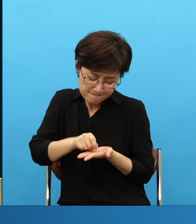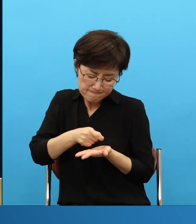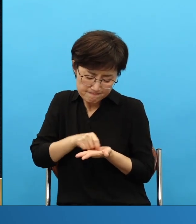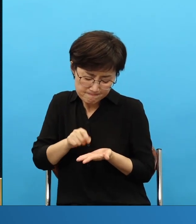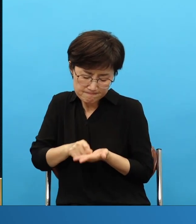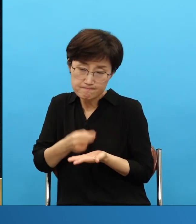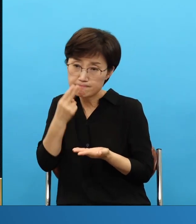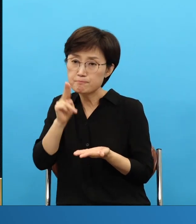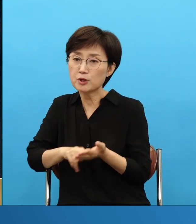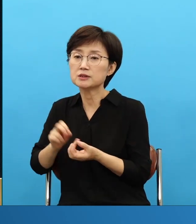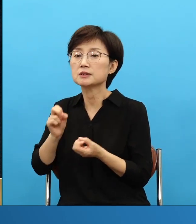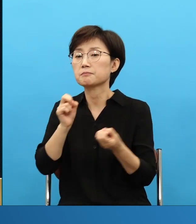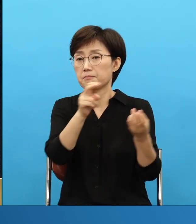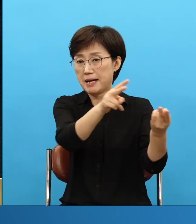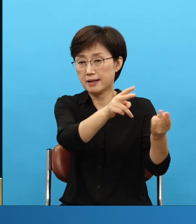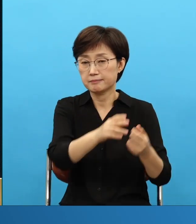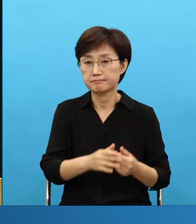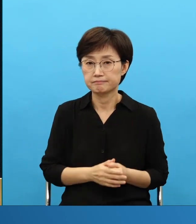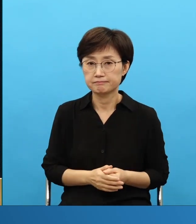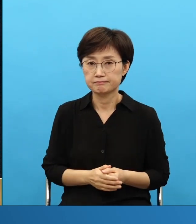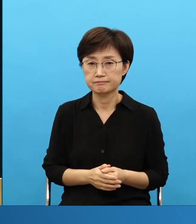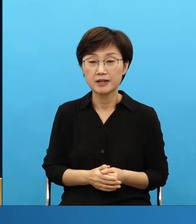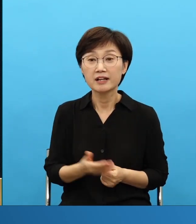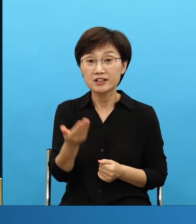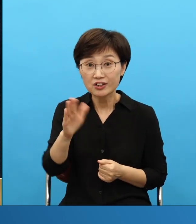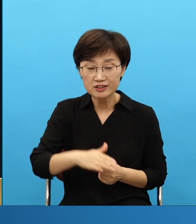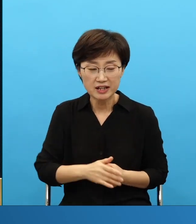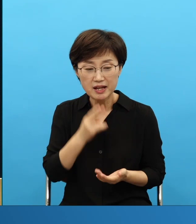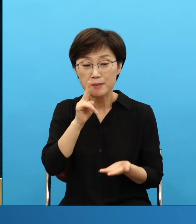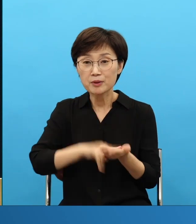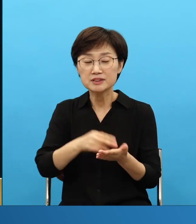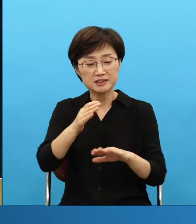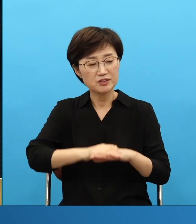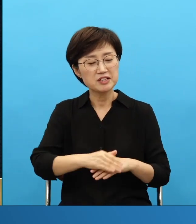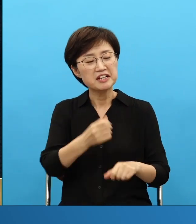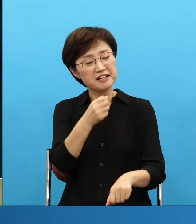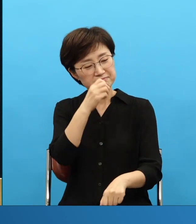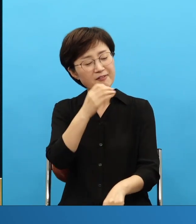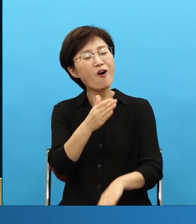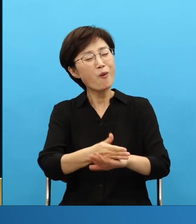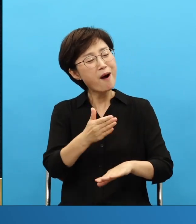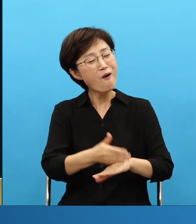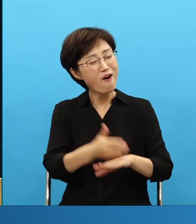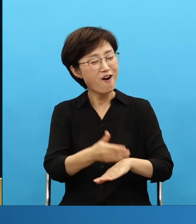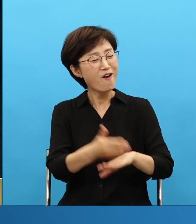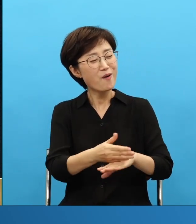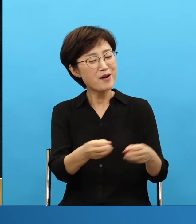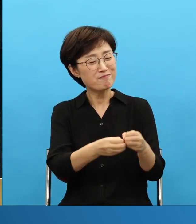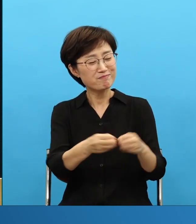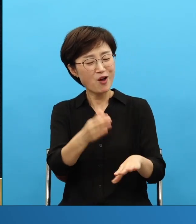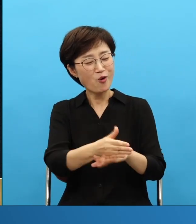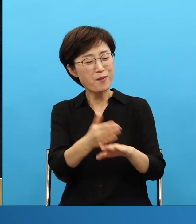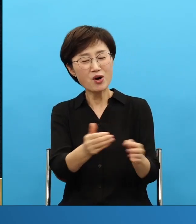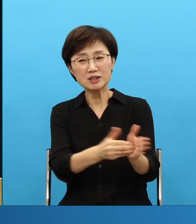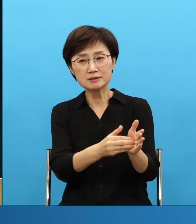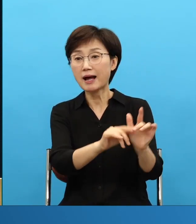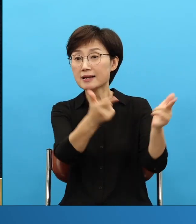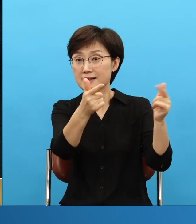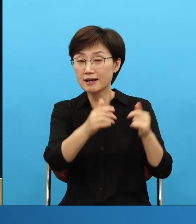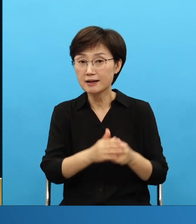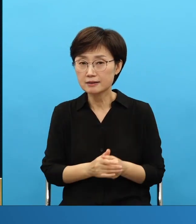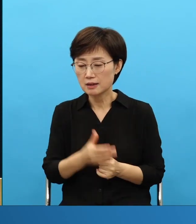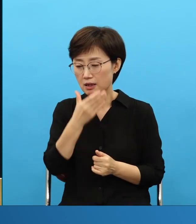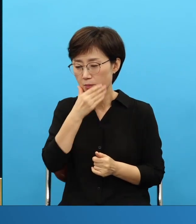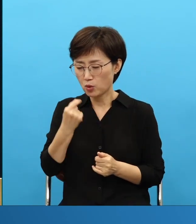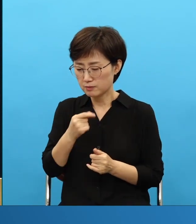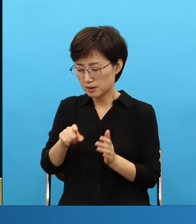넣는데 그냥 도와줘서 감사하다 이러면 되는데 많은 메시지들을 넣었어요. And